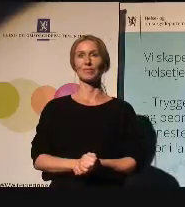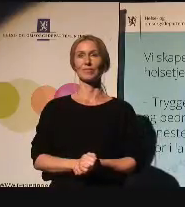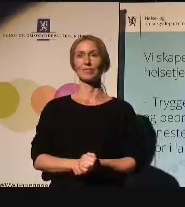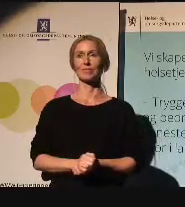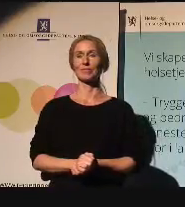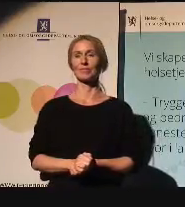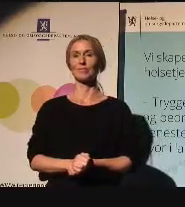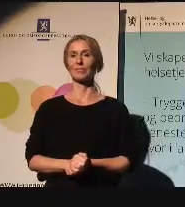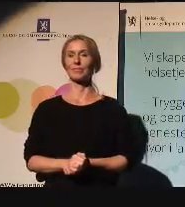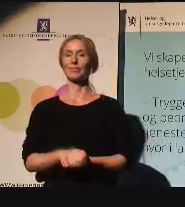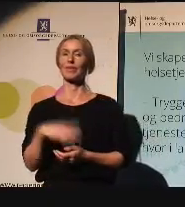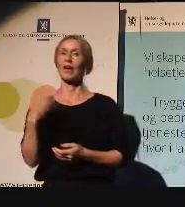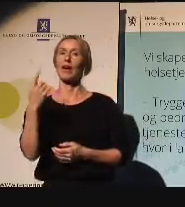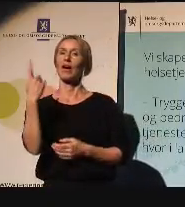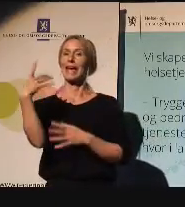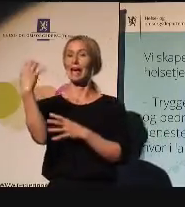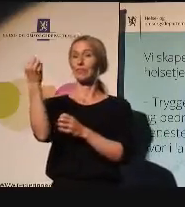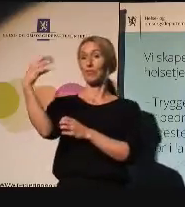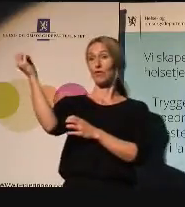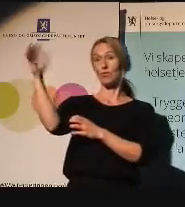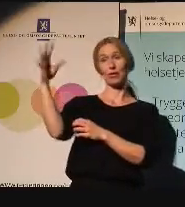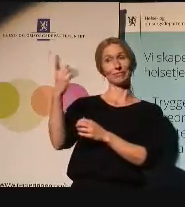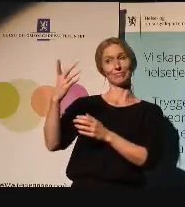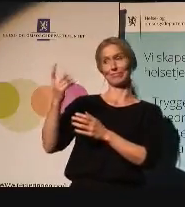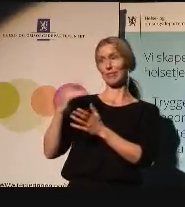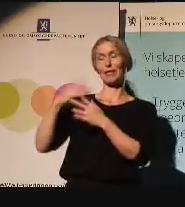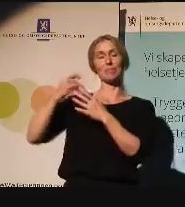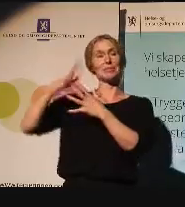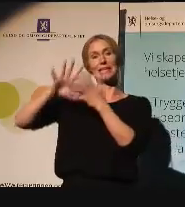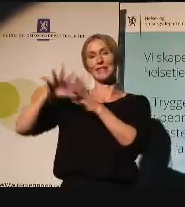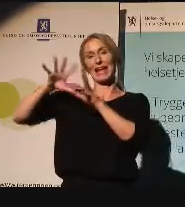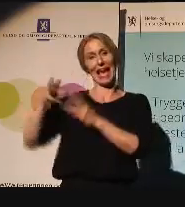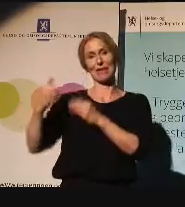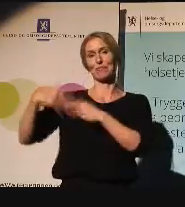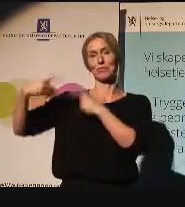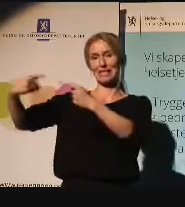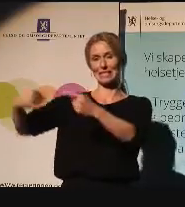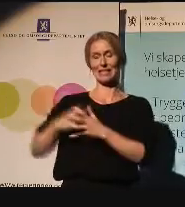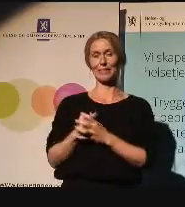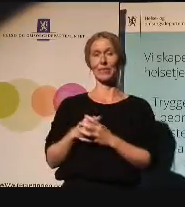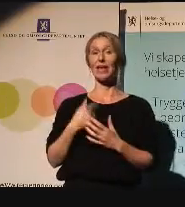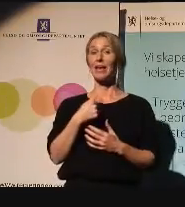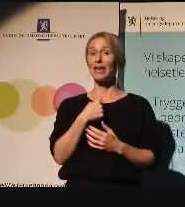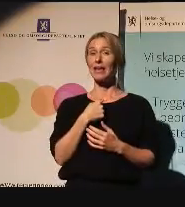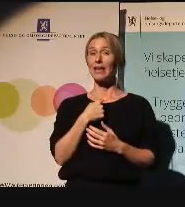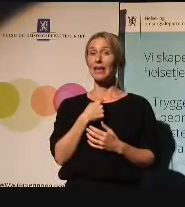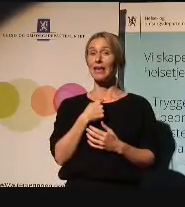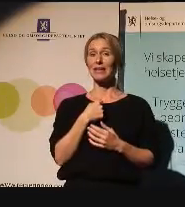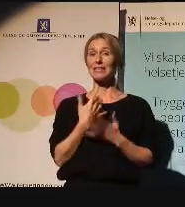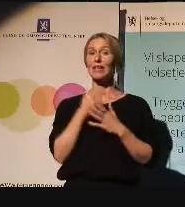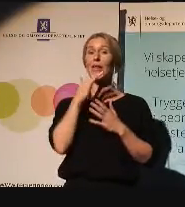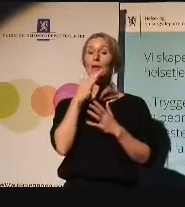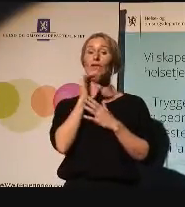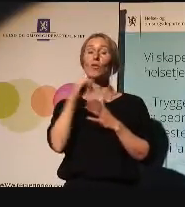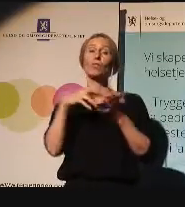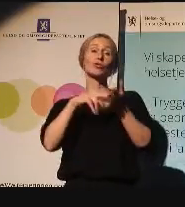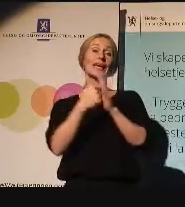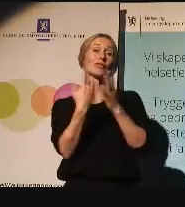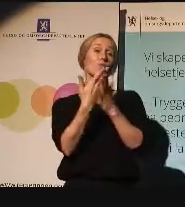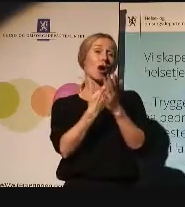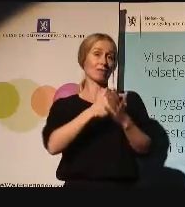Jeg har bare en powerpoint, og den beskriver prosessen. Jeg skal snakke om